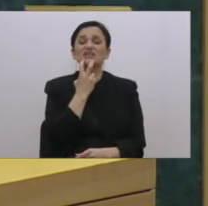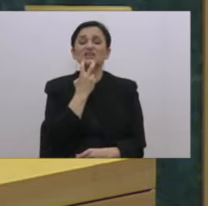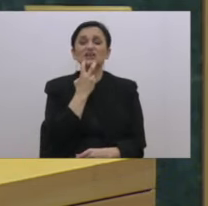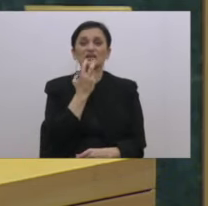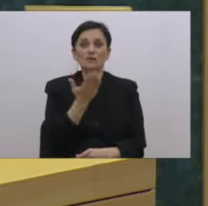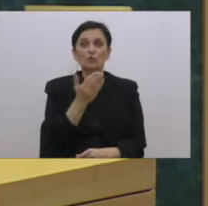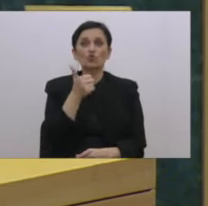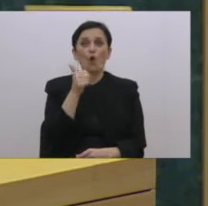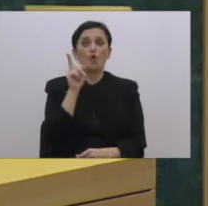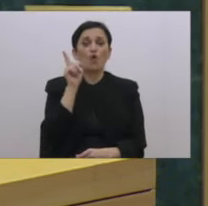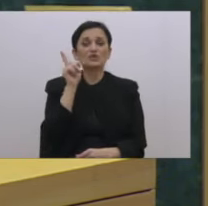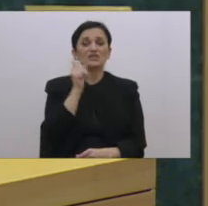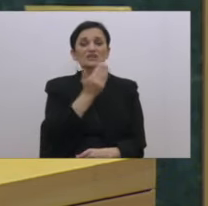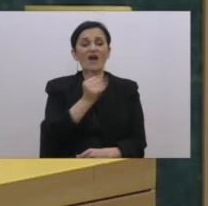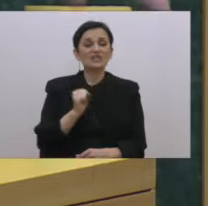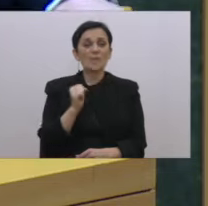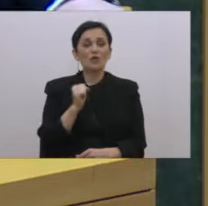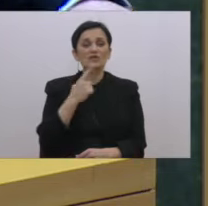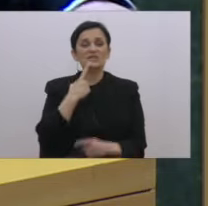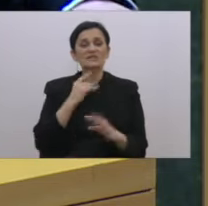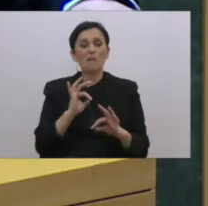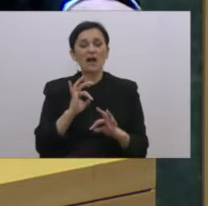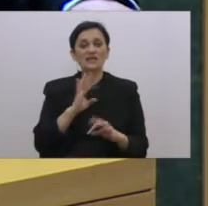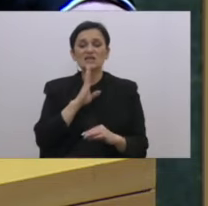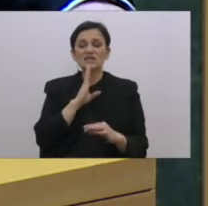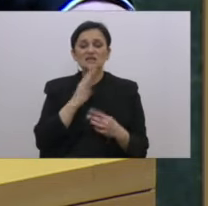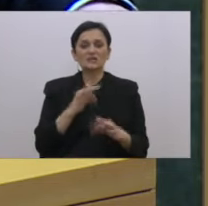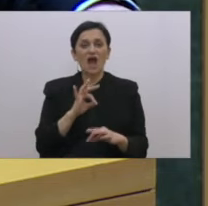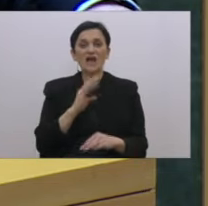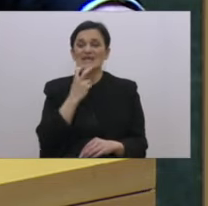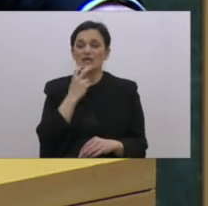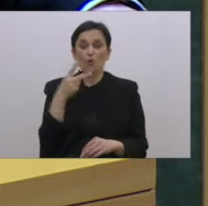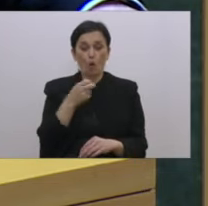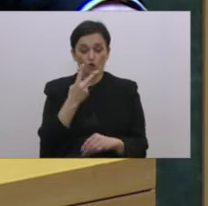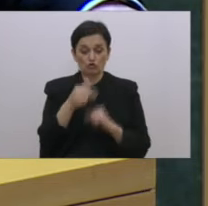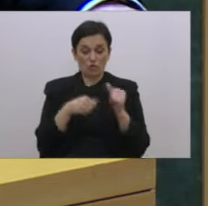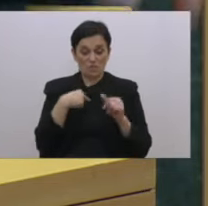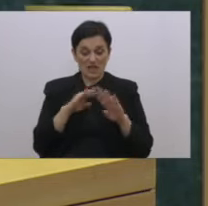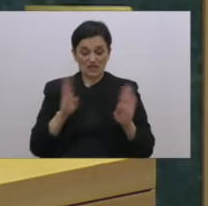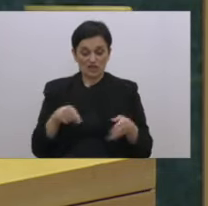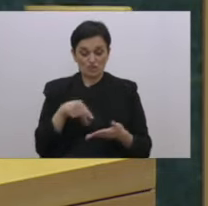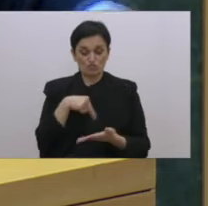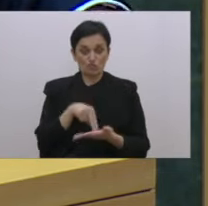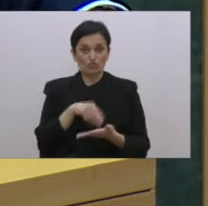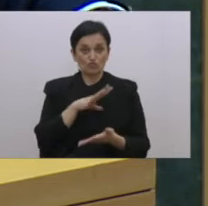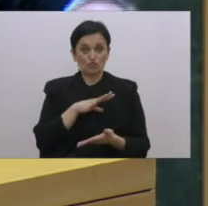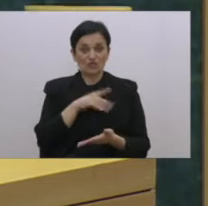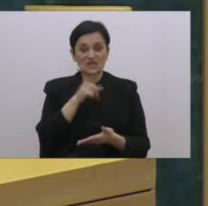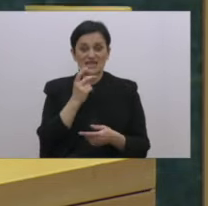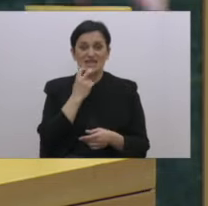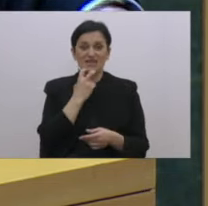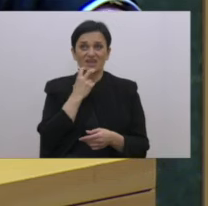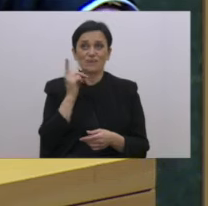როგორც აქ იღიმოდნენ თქვენი მეგობრები, ძმაკაცები და დაქალები 2012 წელს, როცა მე ამ ტრიბუნიდან გამოდიოდი. მაშინაც იღიმოდნენ